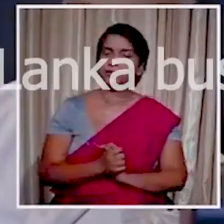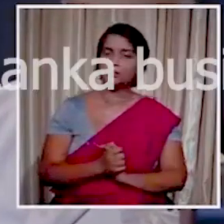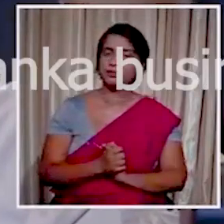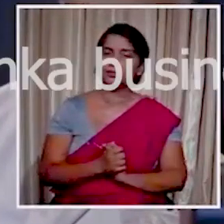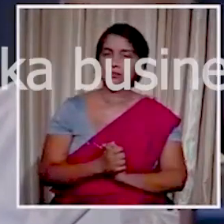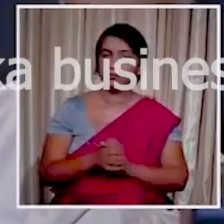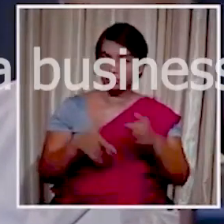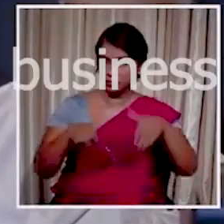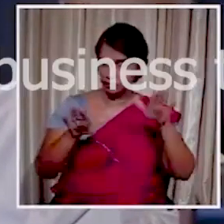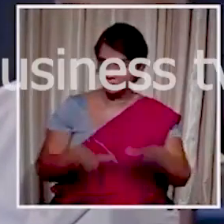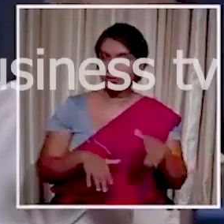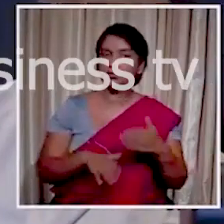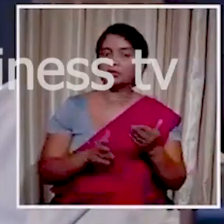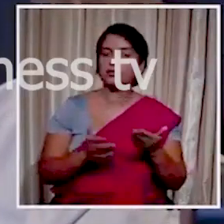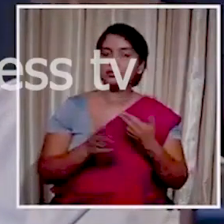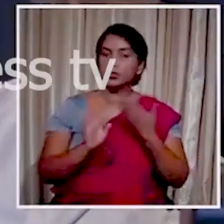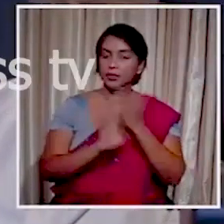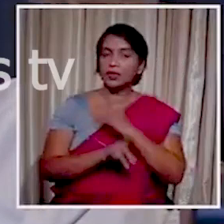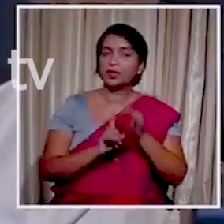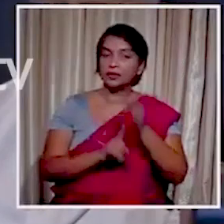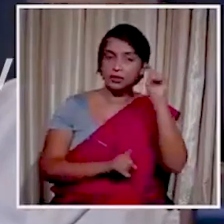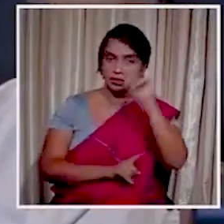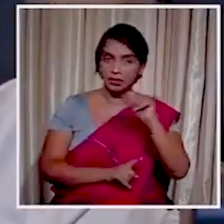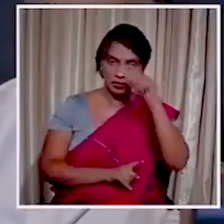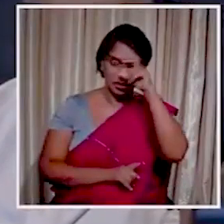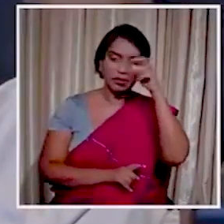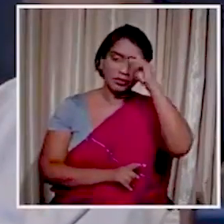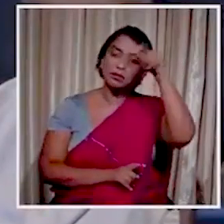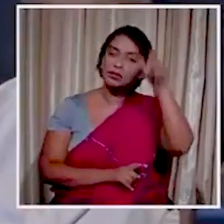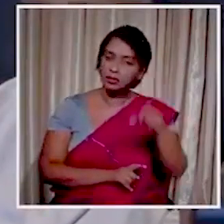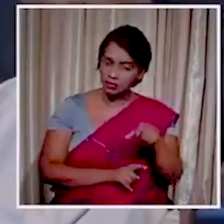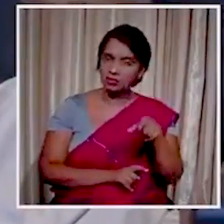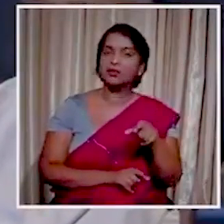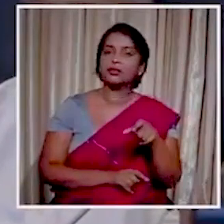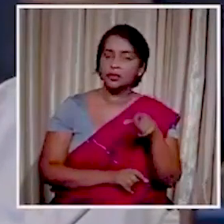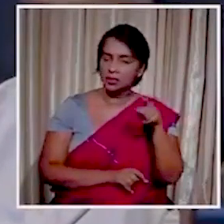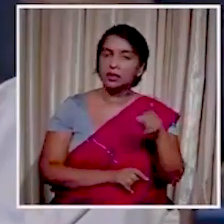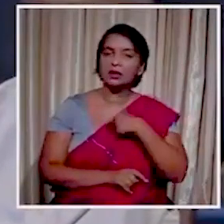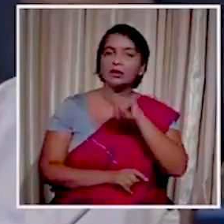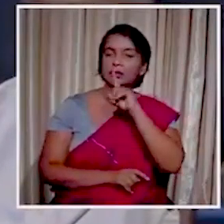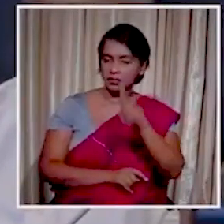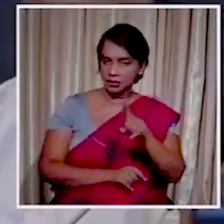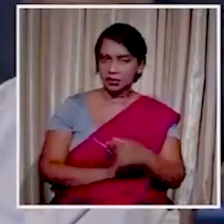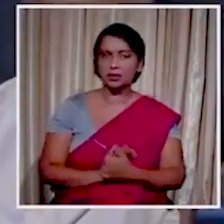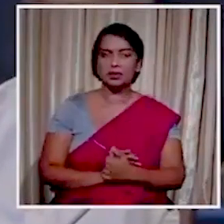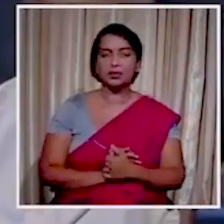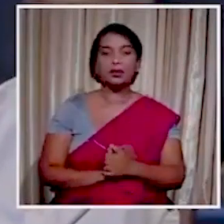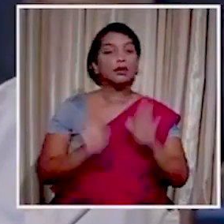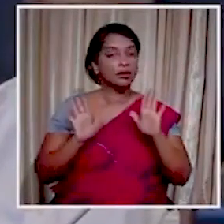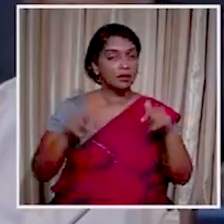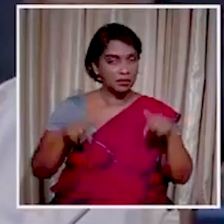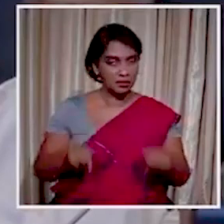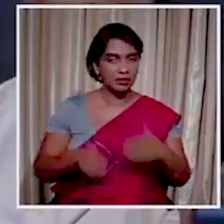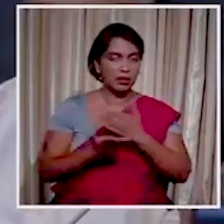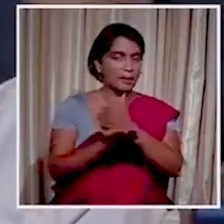මෙතන සිටින අපේ හිටපු ජනාධිපති මෛත්‍රීපාල සිරිසේන මහතුමාගෙන්ුත් ඒ ඉල්ලීම මං කරනවා. දැන් අපි